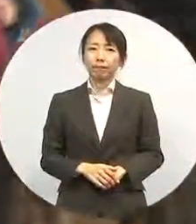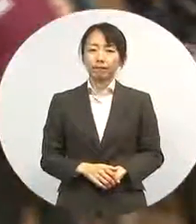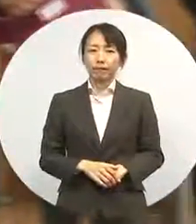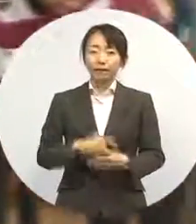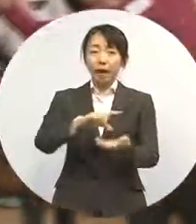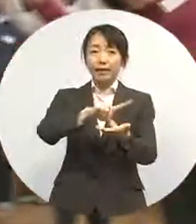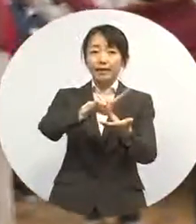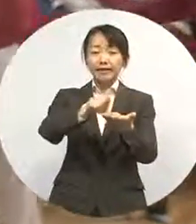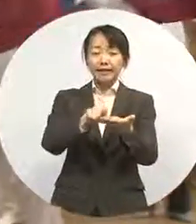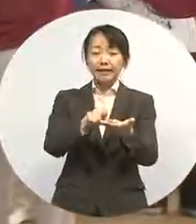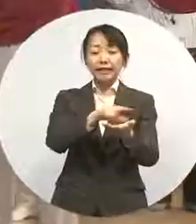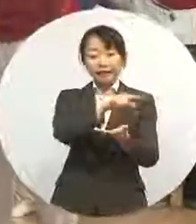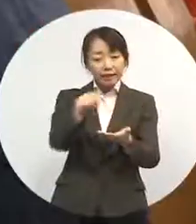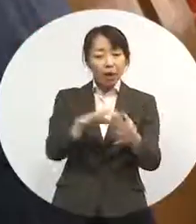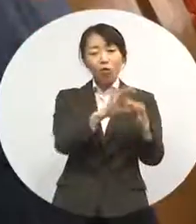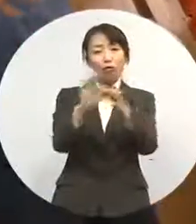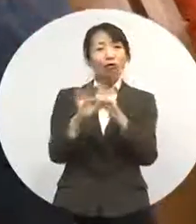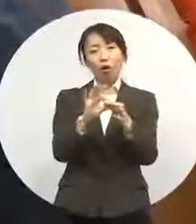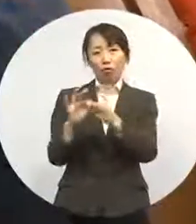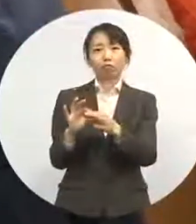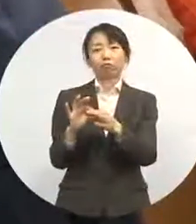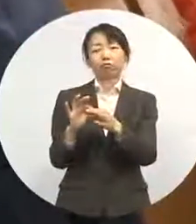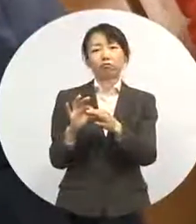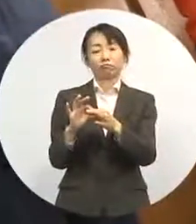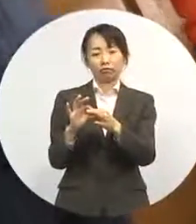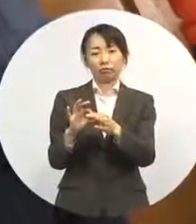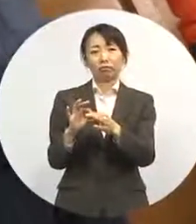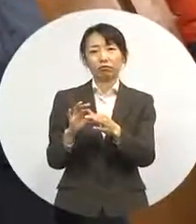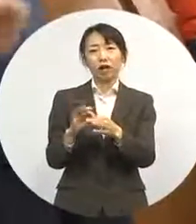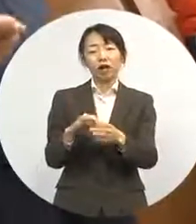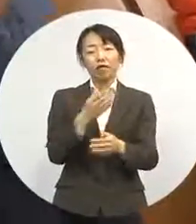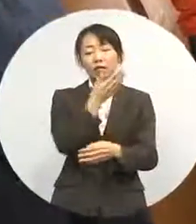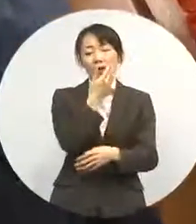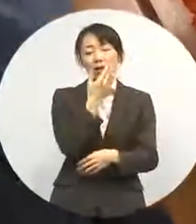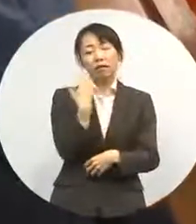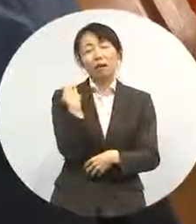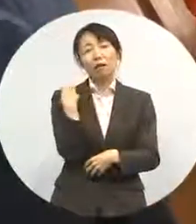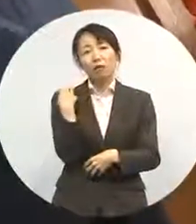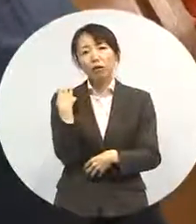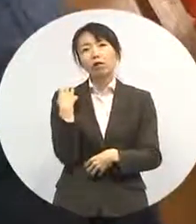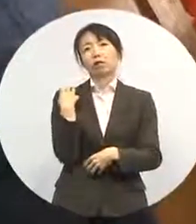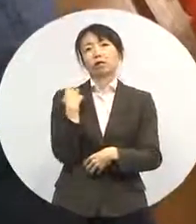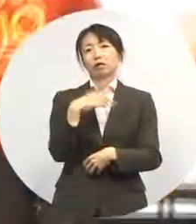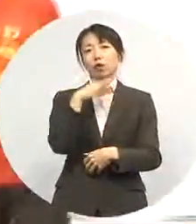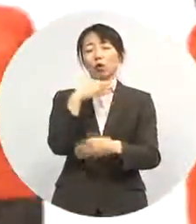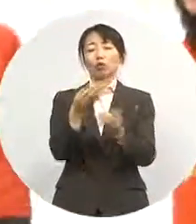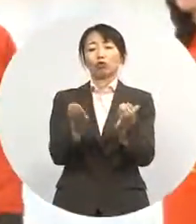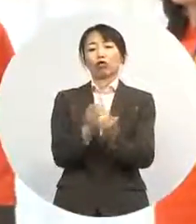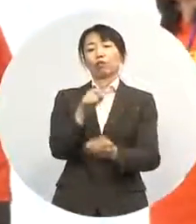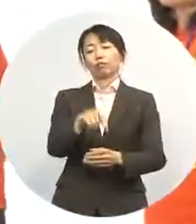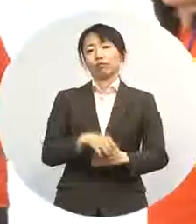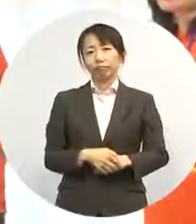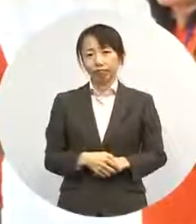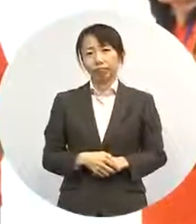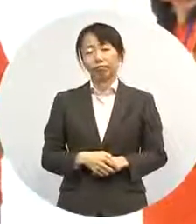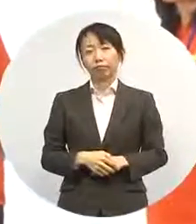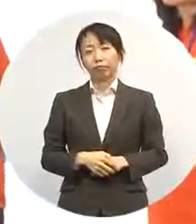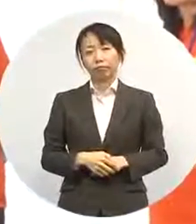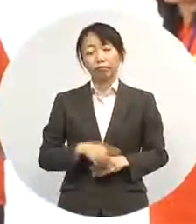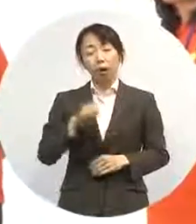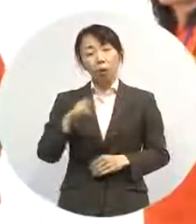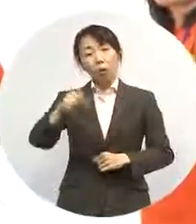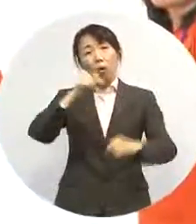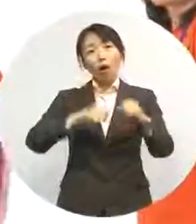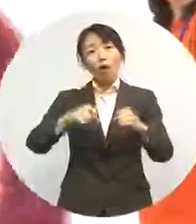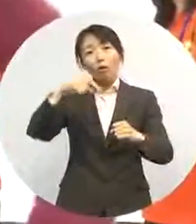地域とつながる架け橋として高齢社会の大切な役割を担う老人クラブ。その活動